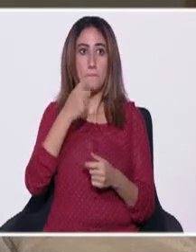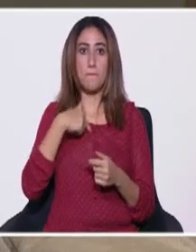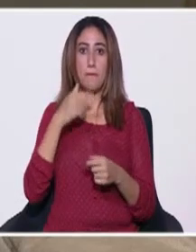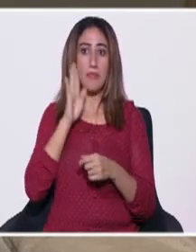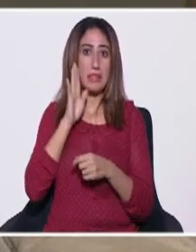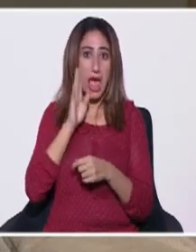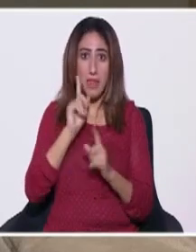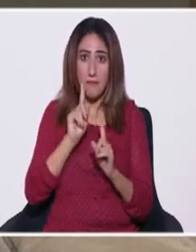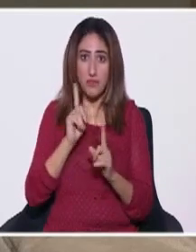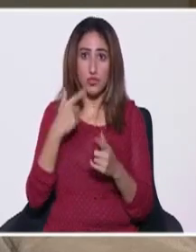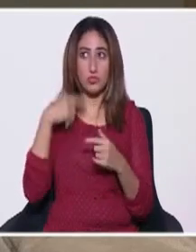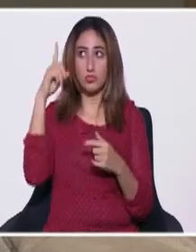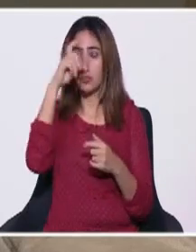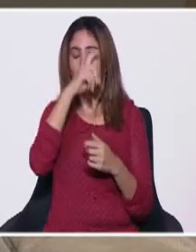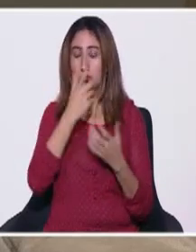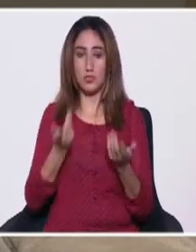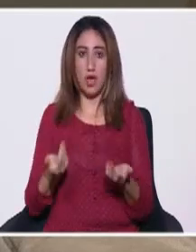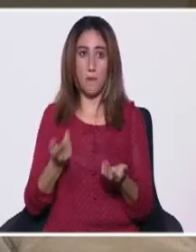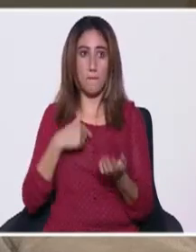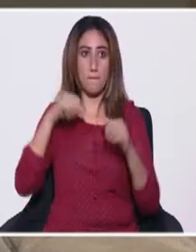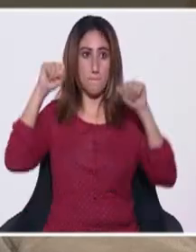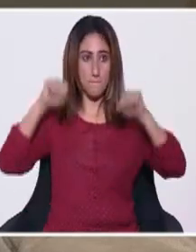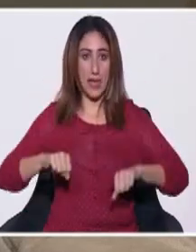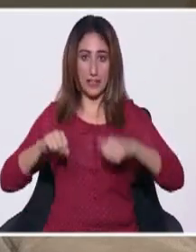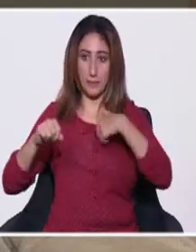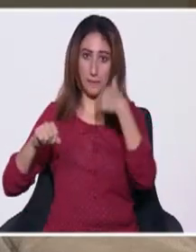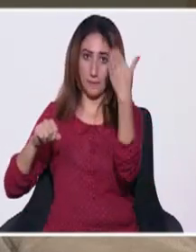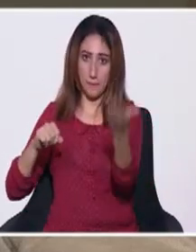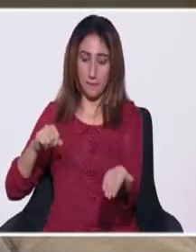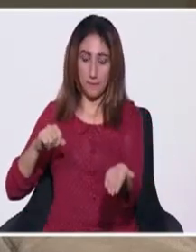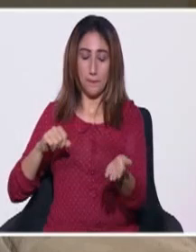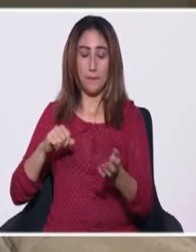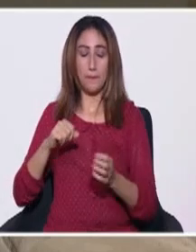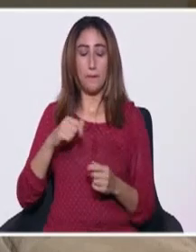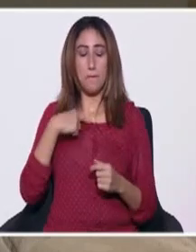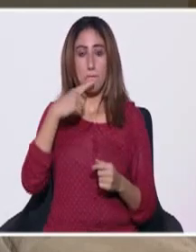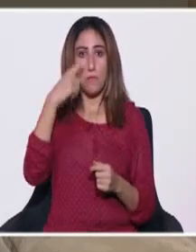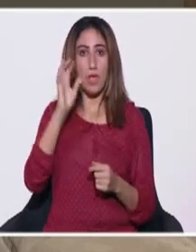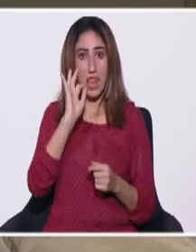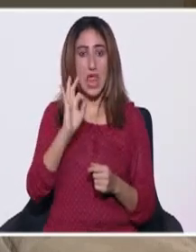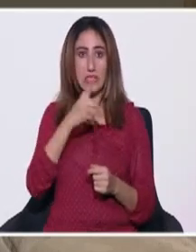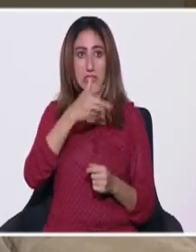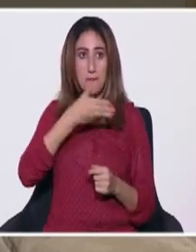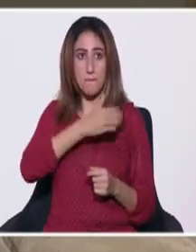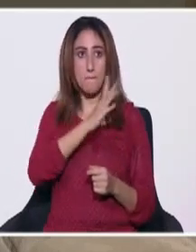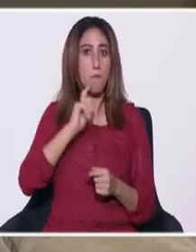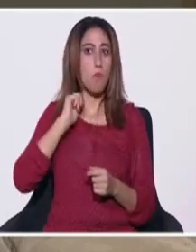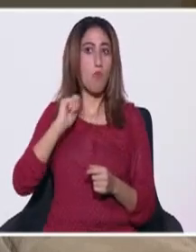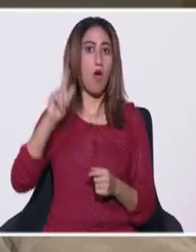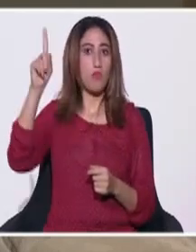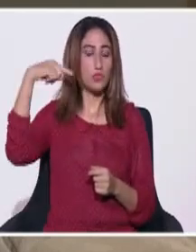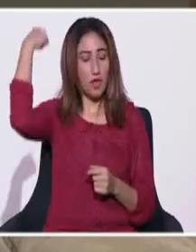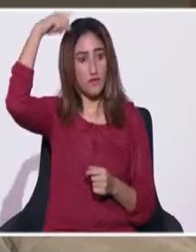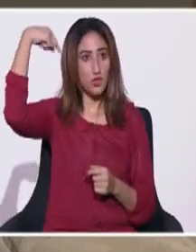مات، فحطيني على مكتب الراجل وكتبت الرضا عبد السلام حسن مدرسة كفر الشيخ إبراهيم محافظة